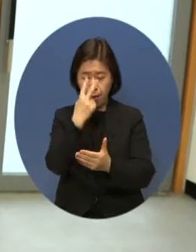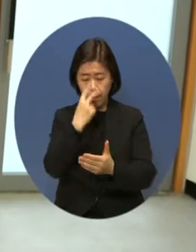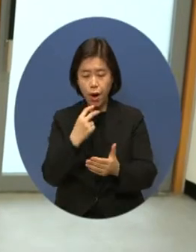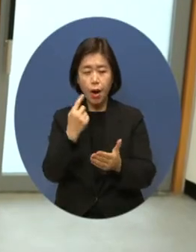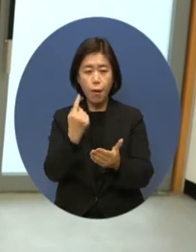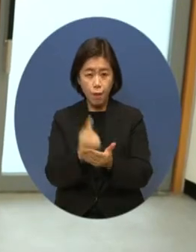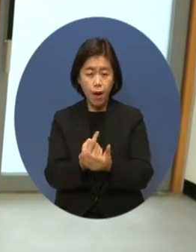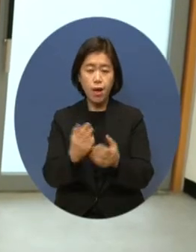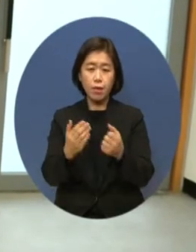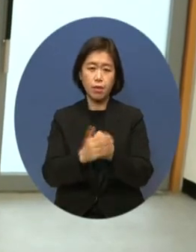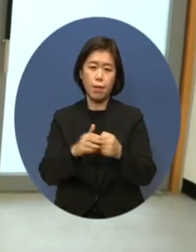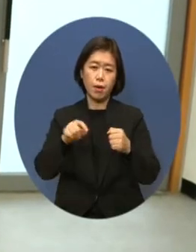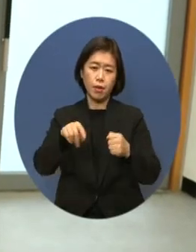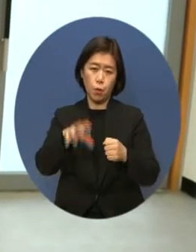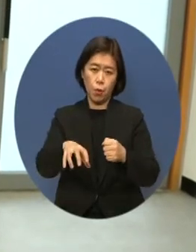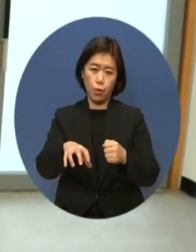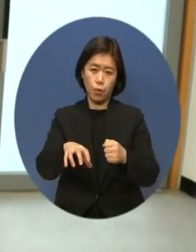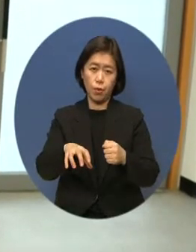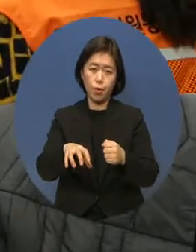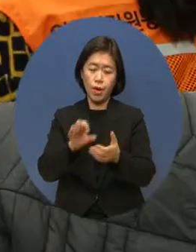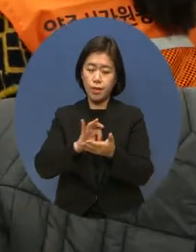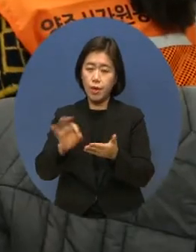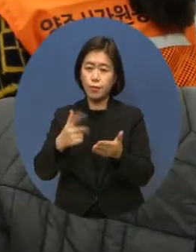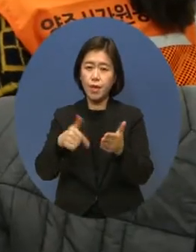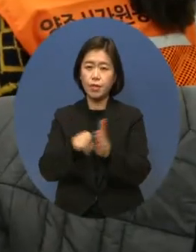기증을 하려고 해요.